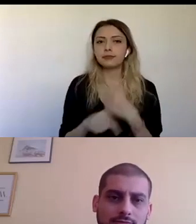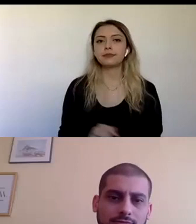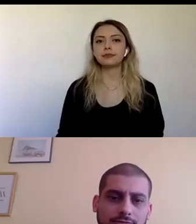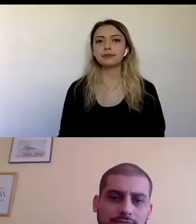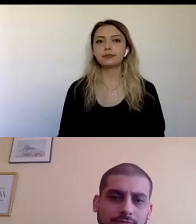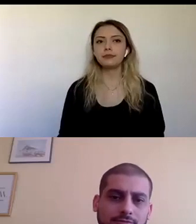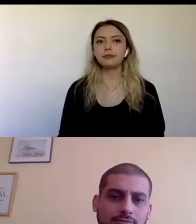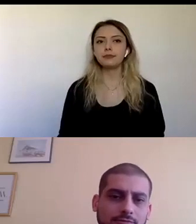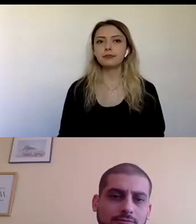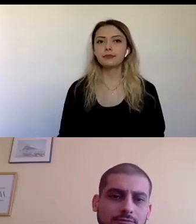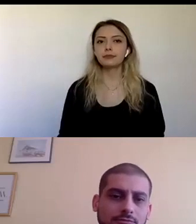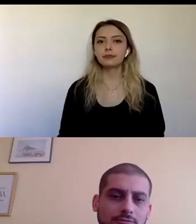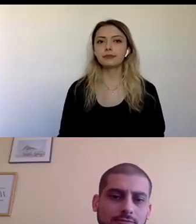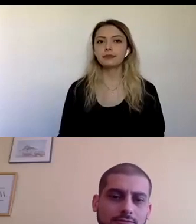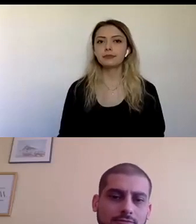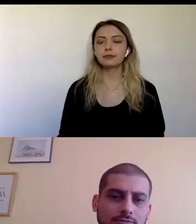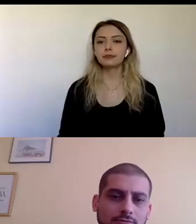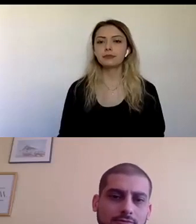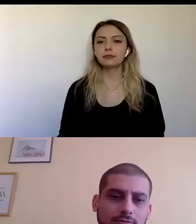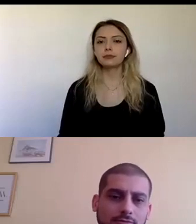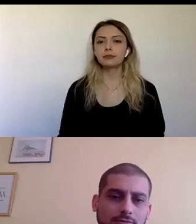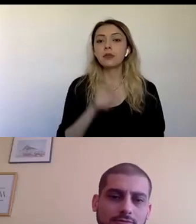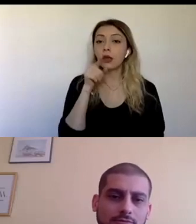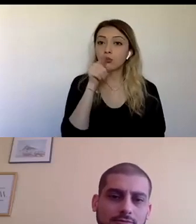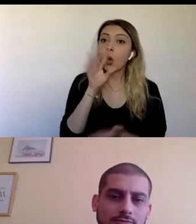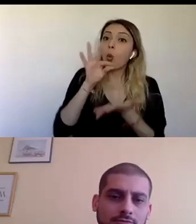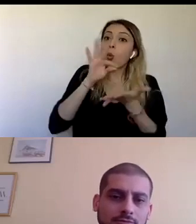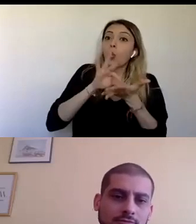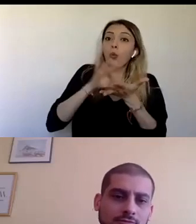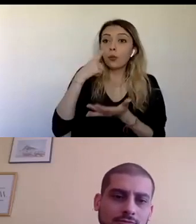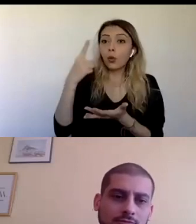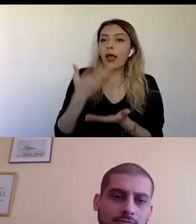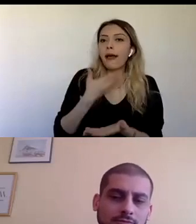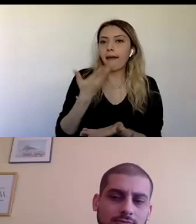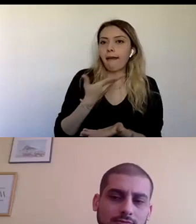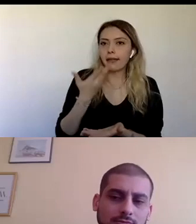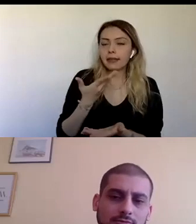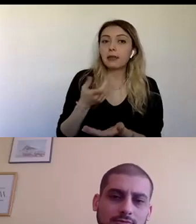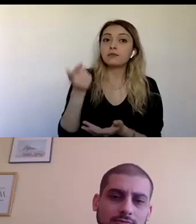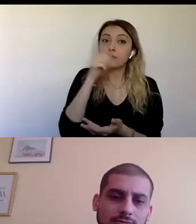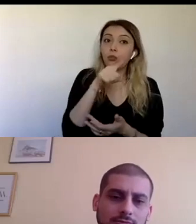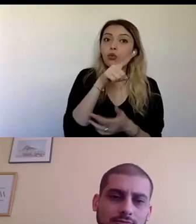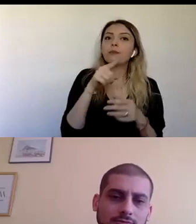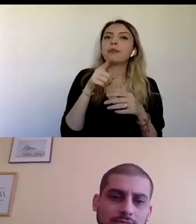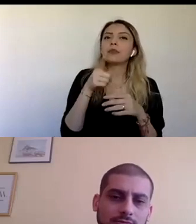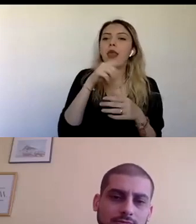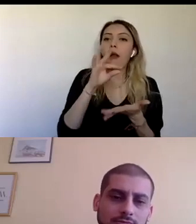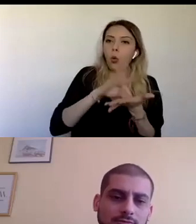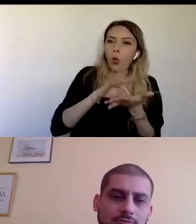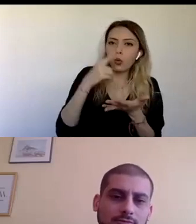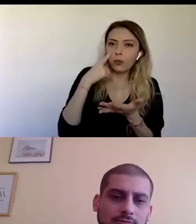önceki aslında hem zamansal hem de lokasyon bazlı bir süreci anlatıyordu. Timeline'da sadece